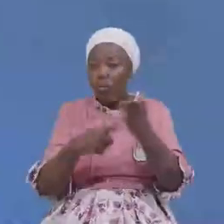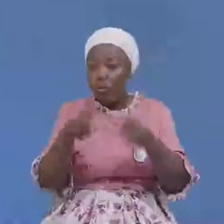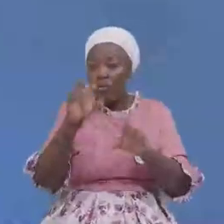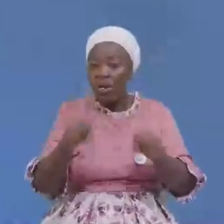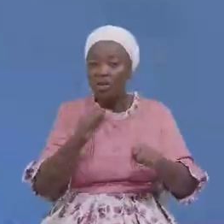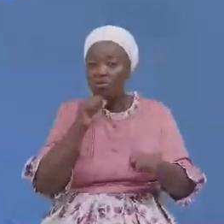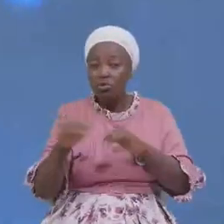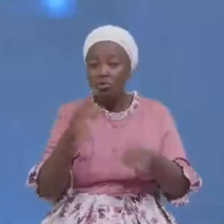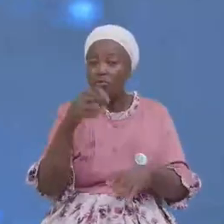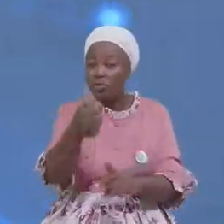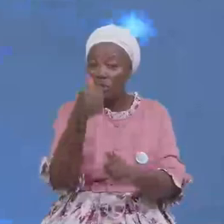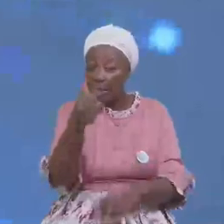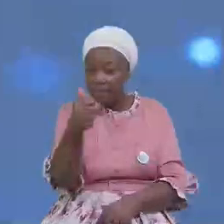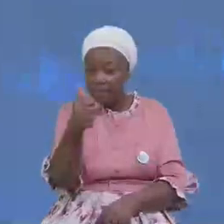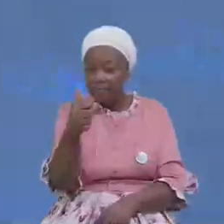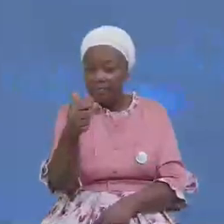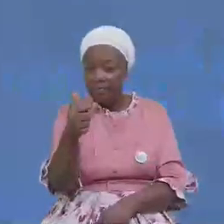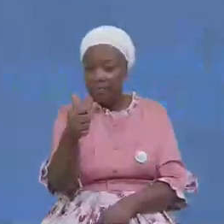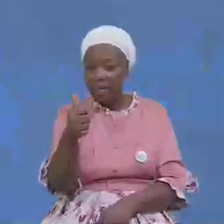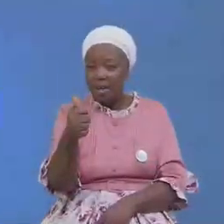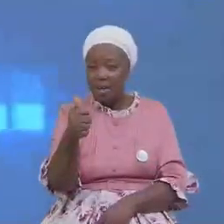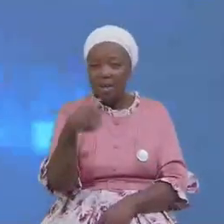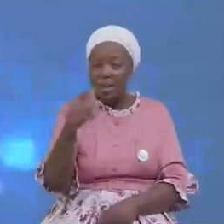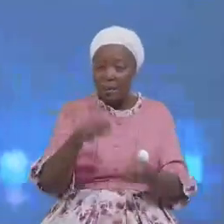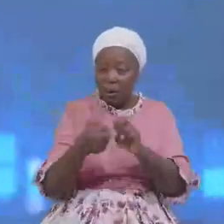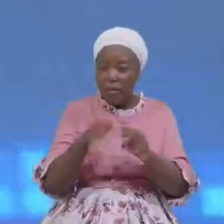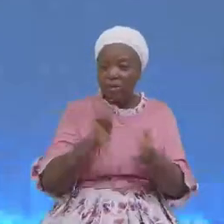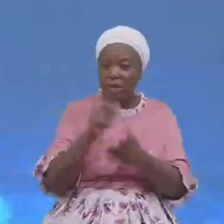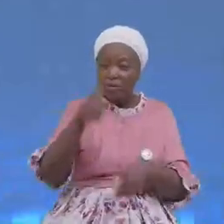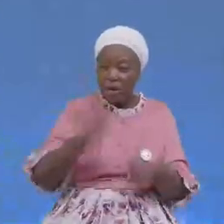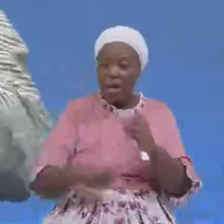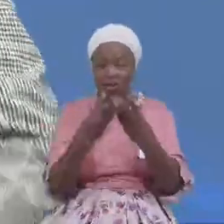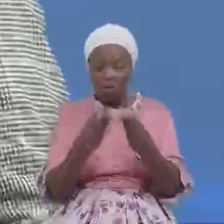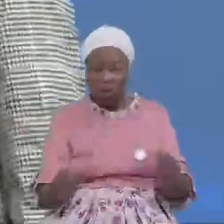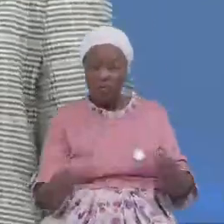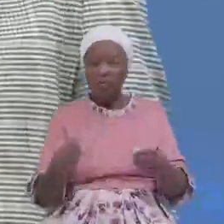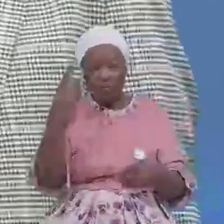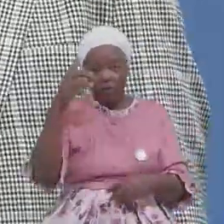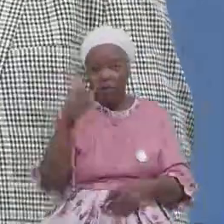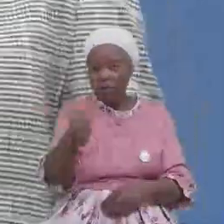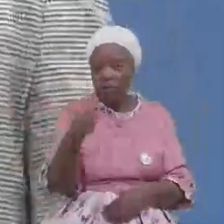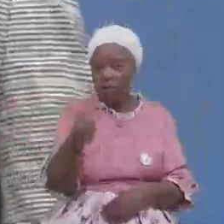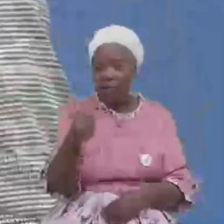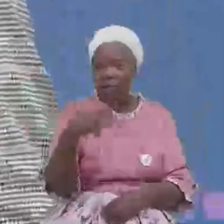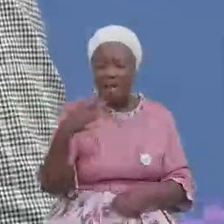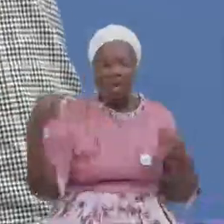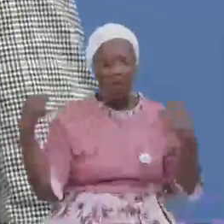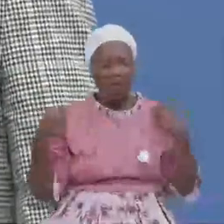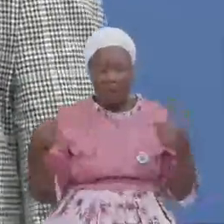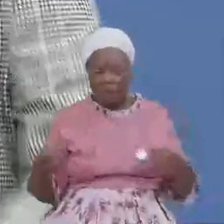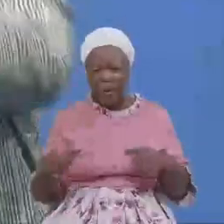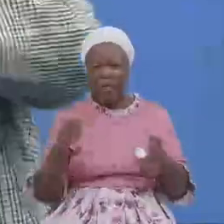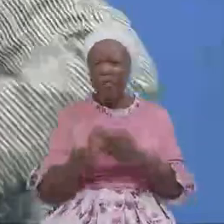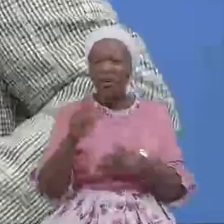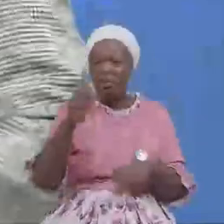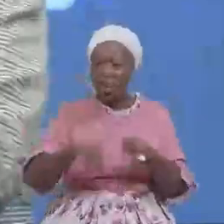faire pour toi-même, les problèmes que tu ne peux pas régler pour toi-même, les douleurs que tu ne peux